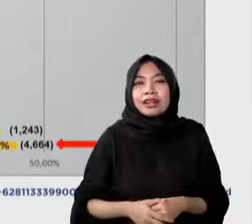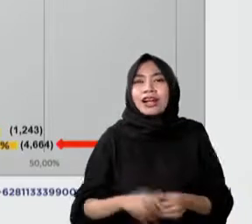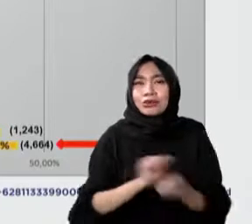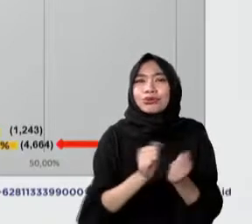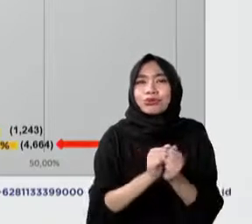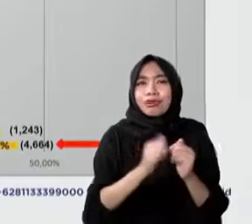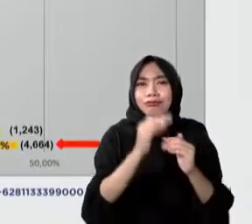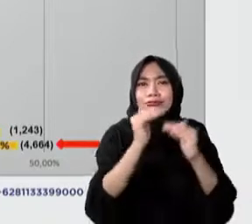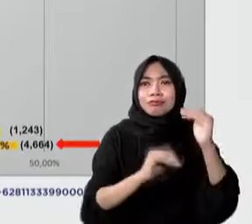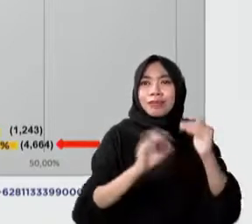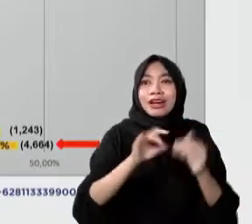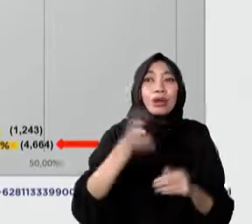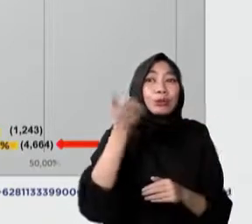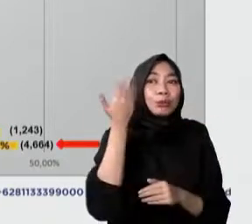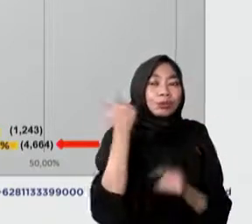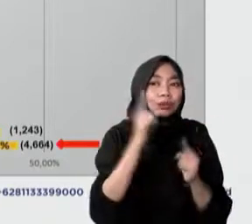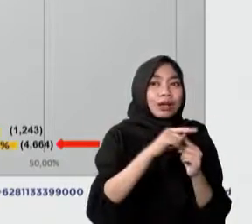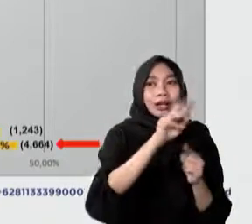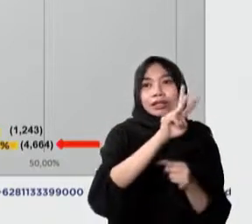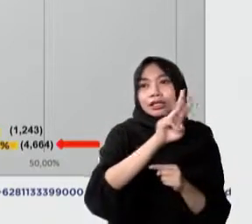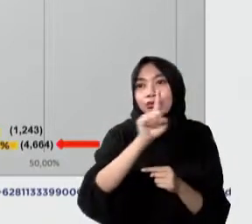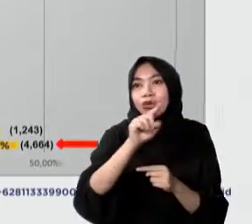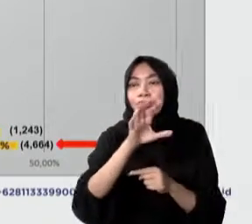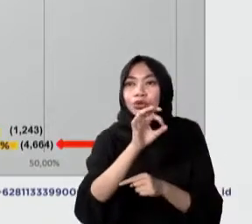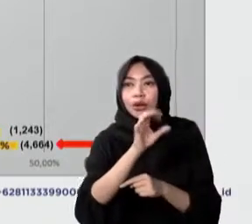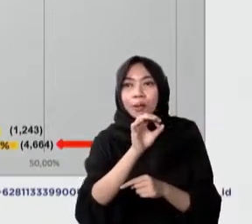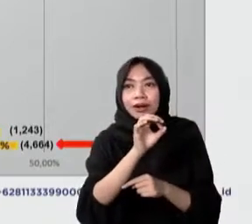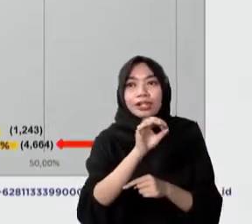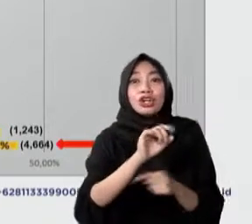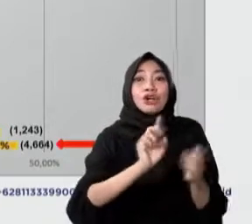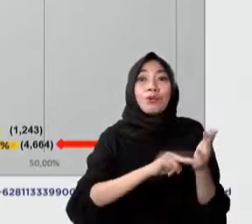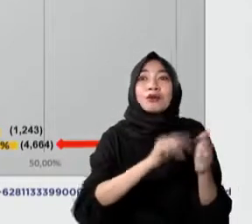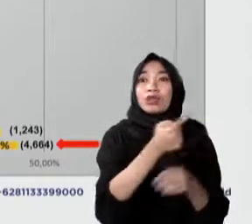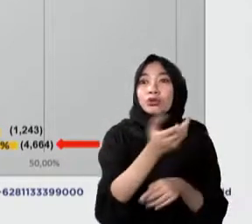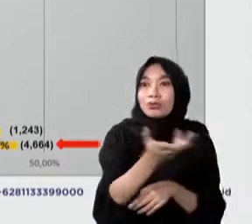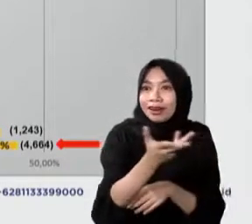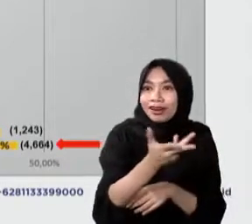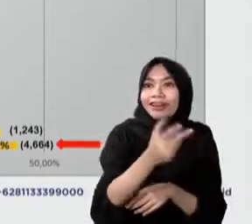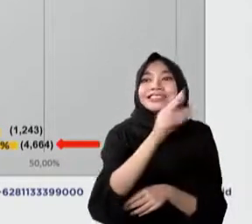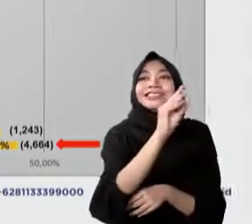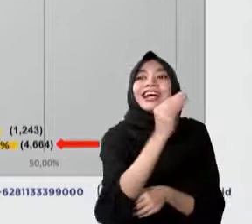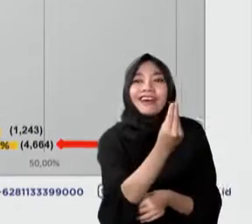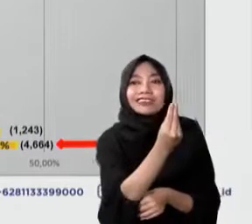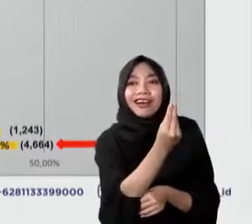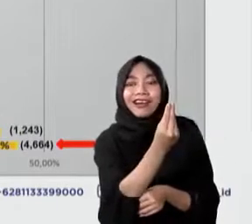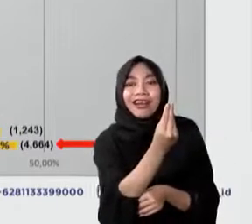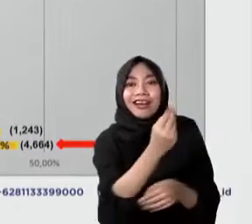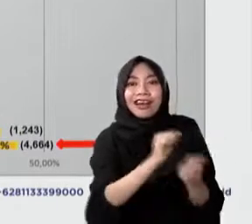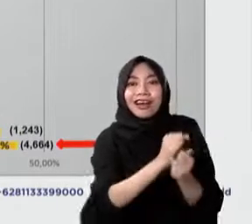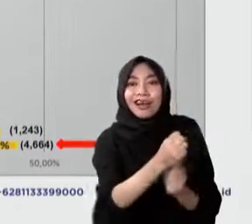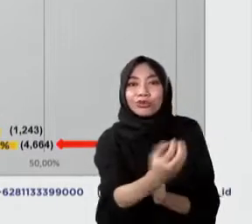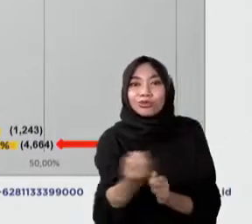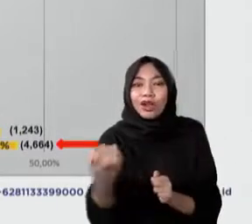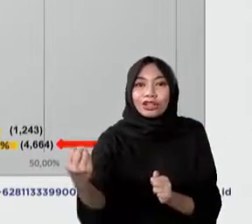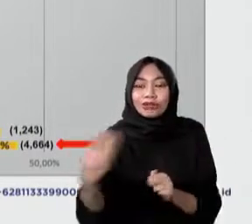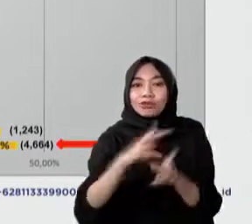nih Mbak Putri. Dulu di tanggal 31 Oktober DKI Jakarta itu peringkat 1 dengan jumlah kasus aktifnya